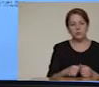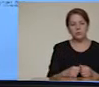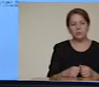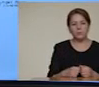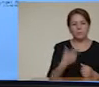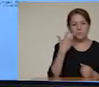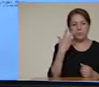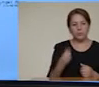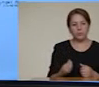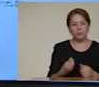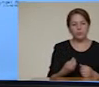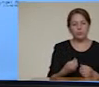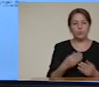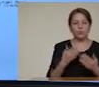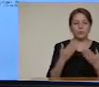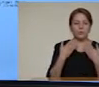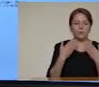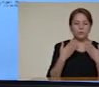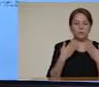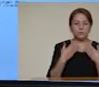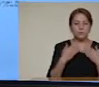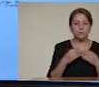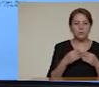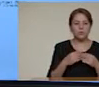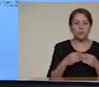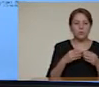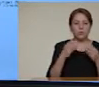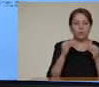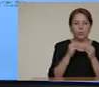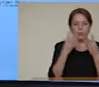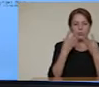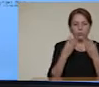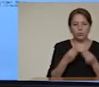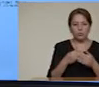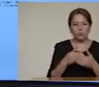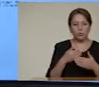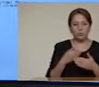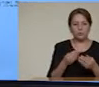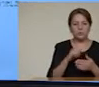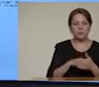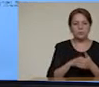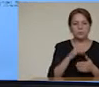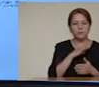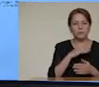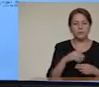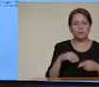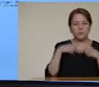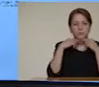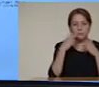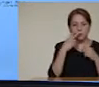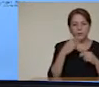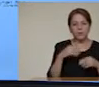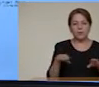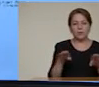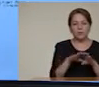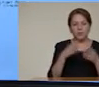3 kundan qolib ketishi natijasida 10 kun orqada qolib ketishga sababchi bo'lgan. Endi ahamiyat bering, teng kunlik